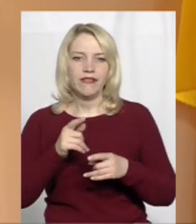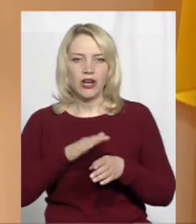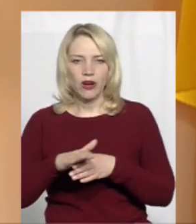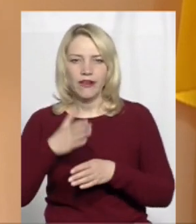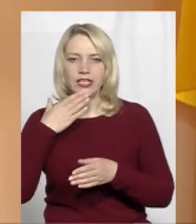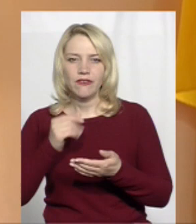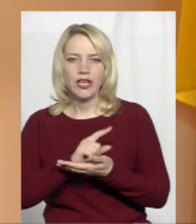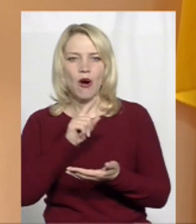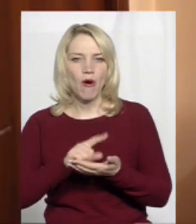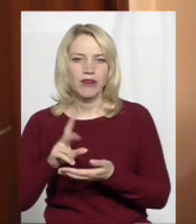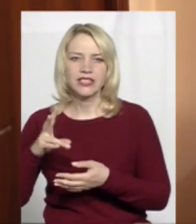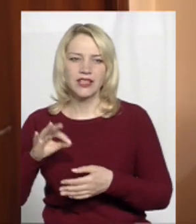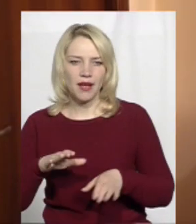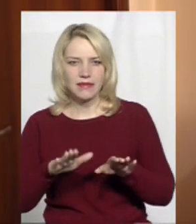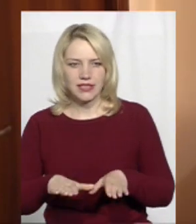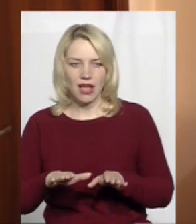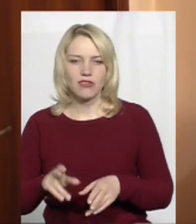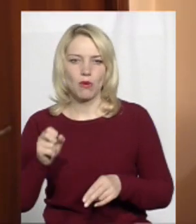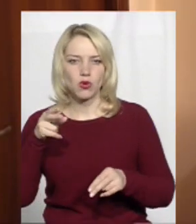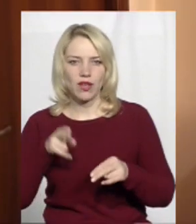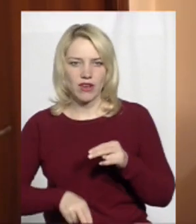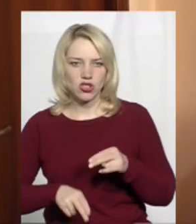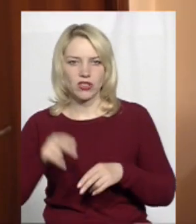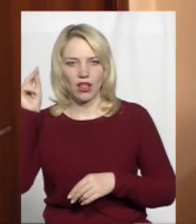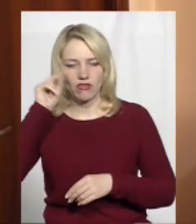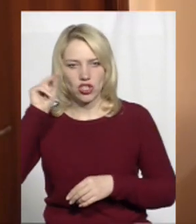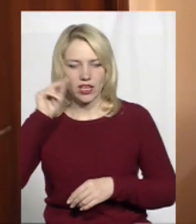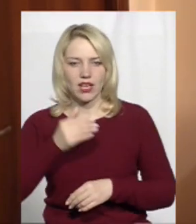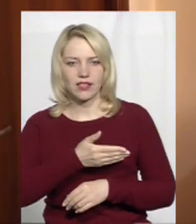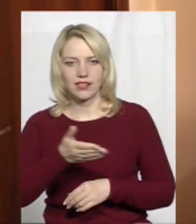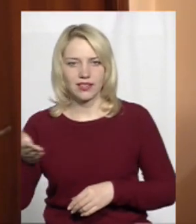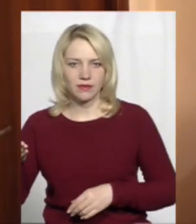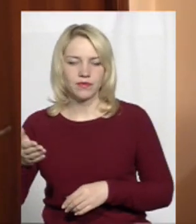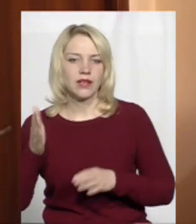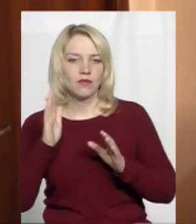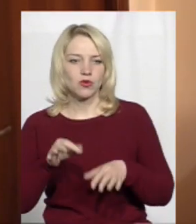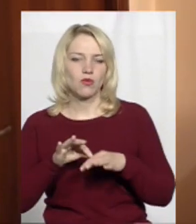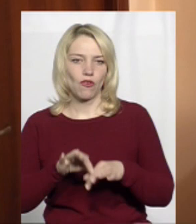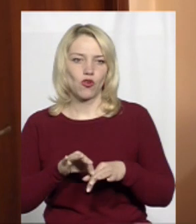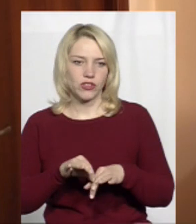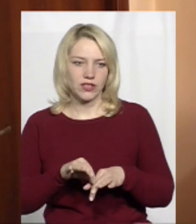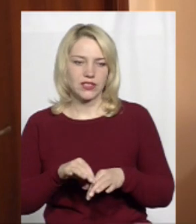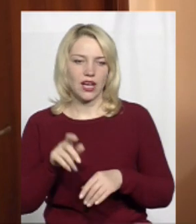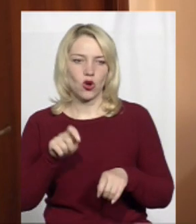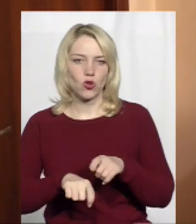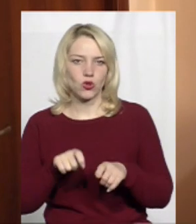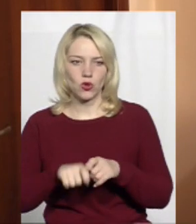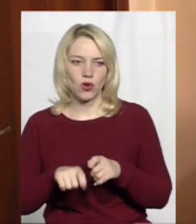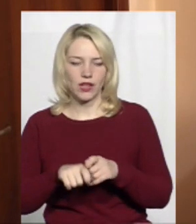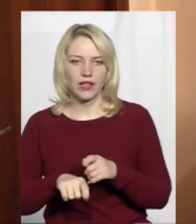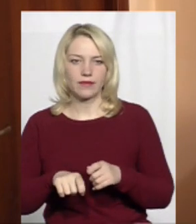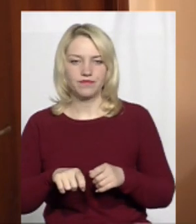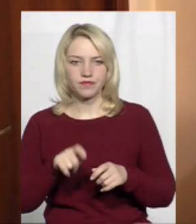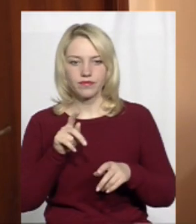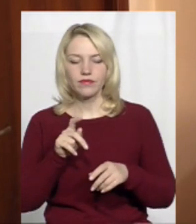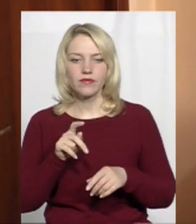безпосередньо на місцевості. По завершенню навчання їм, з ними проводиться контрольний зріз знань,